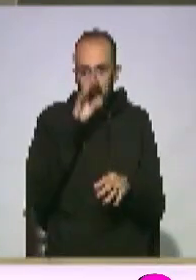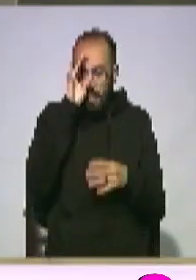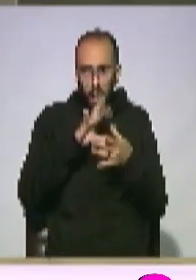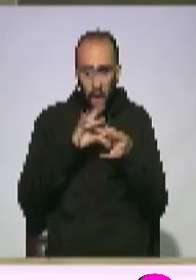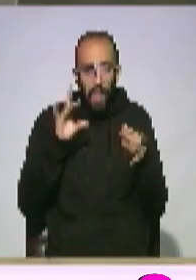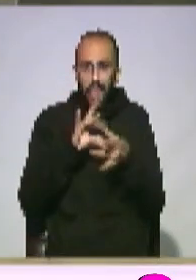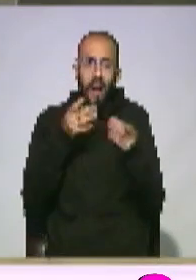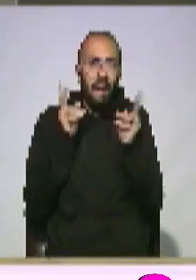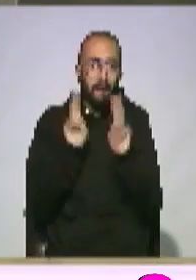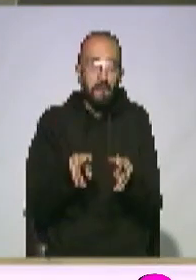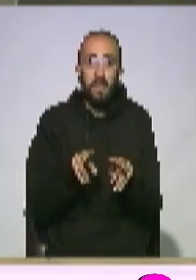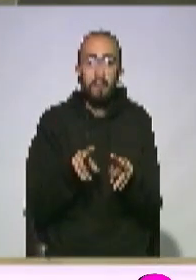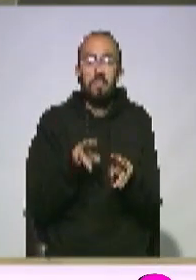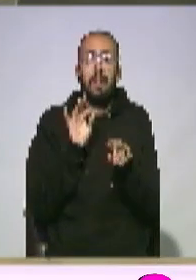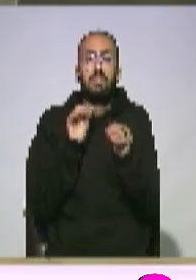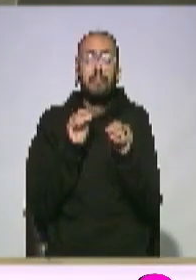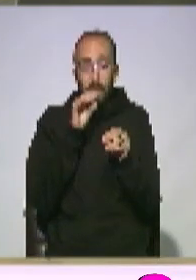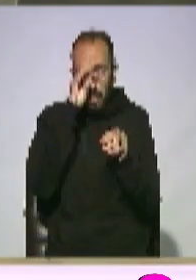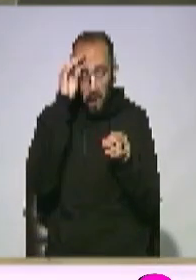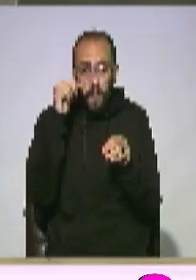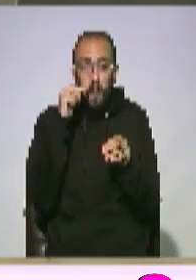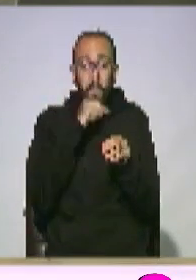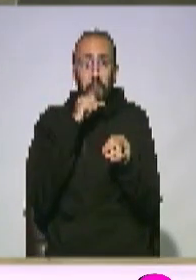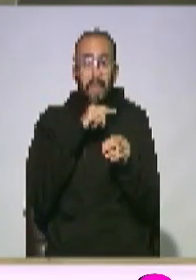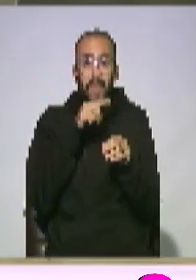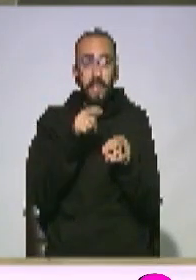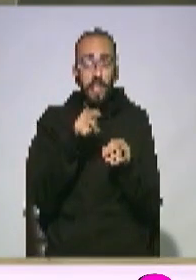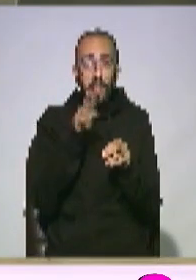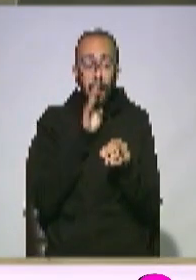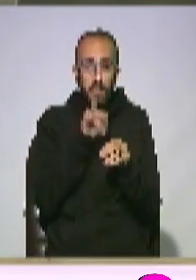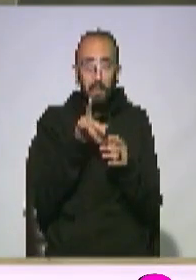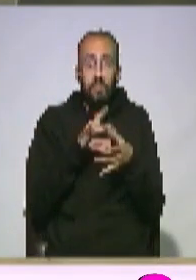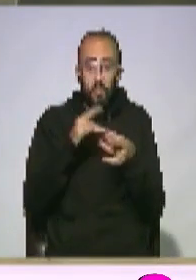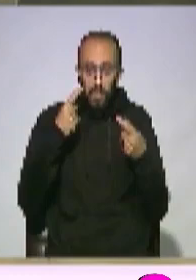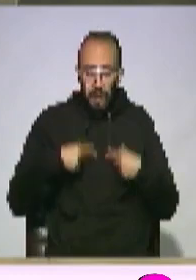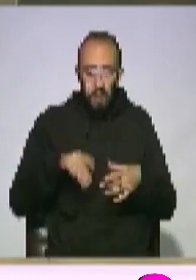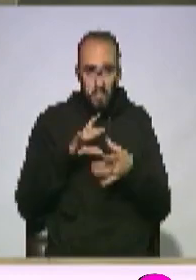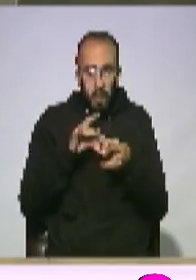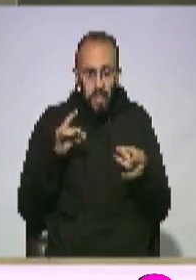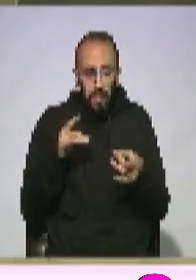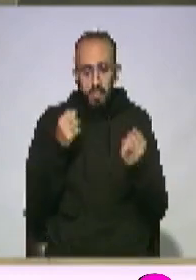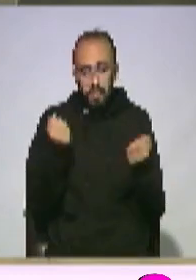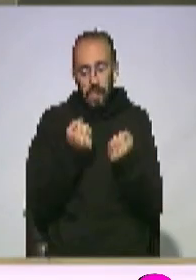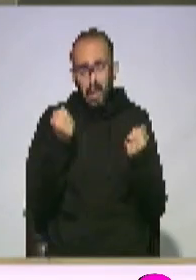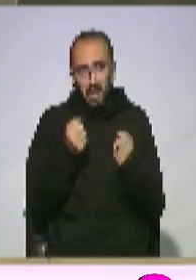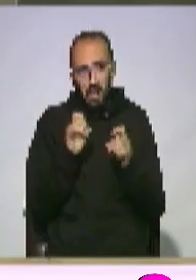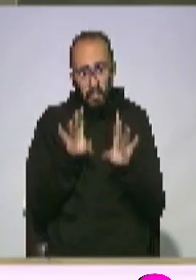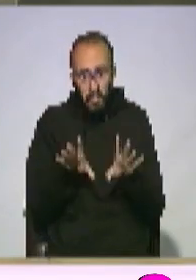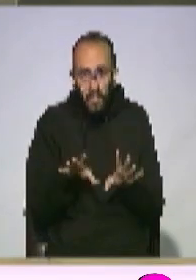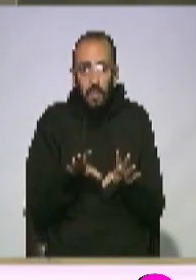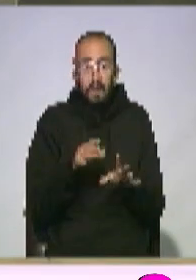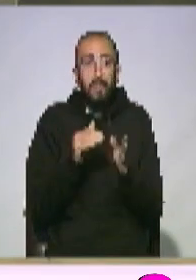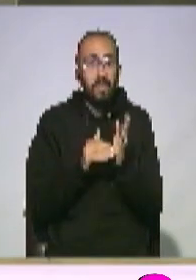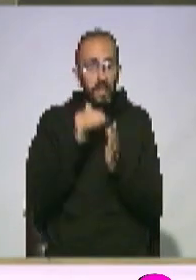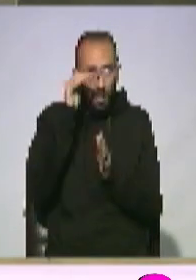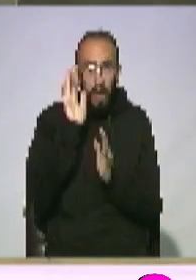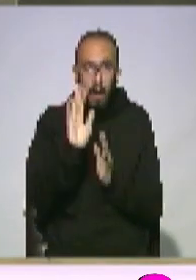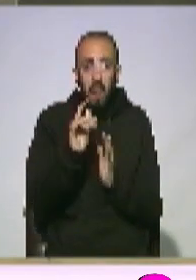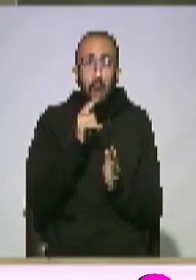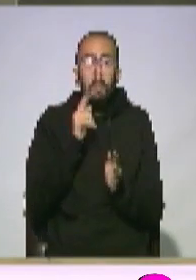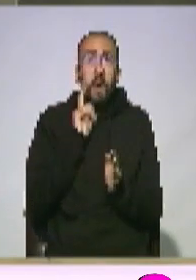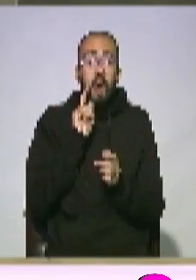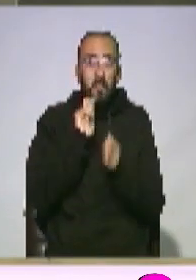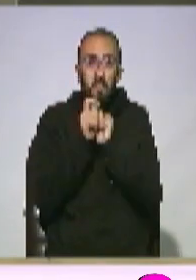يطلع إهمال. لو البنت اتعلمت ان هي تكون شخص مهمل في نفسها وفي مذاكرتها هتفضل برضو ام مهملة في نفسها وفي